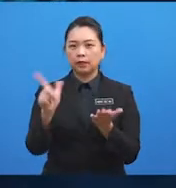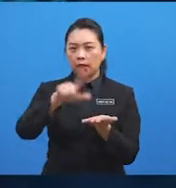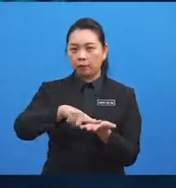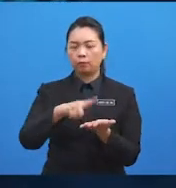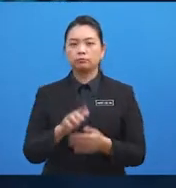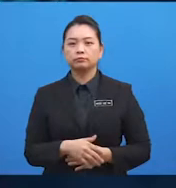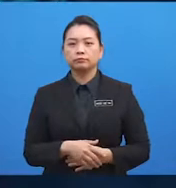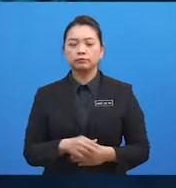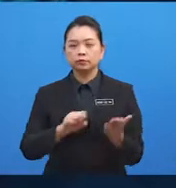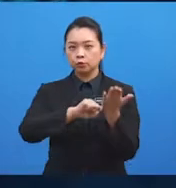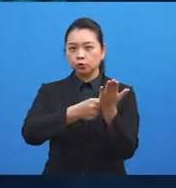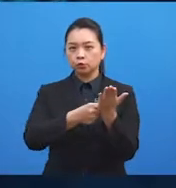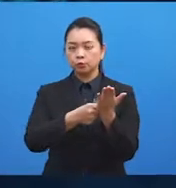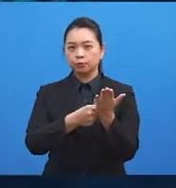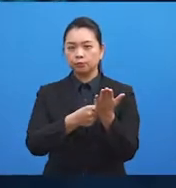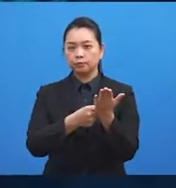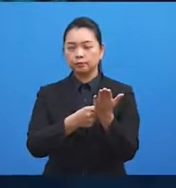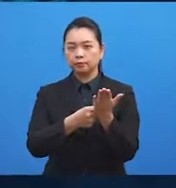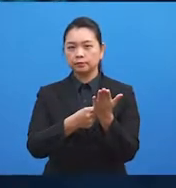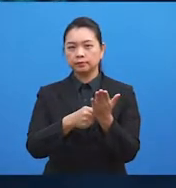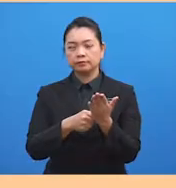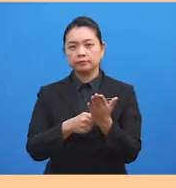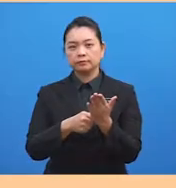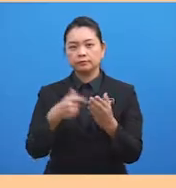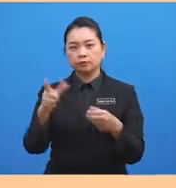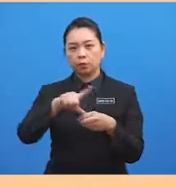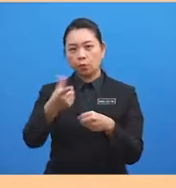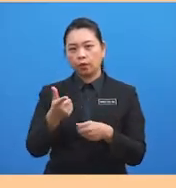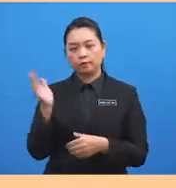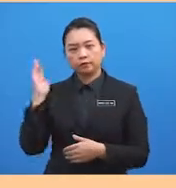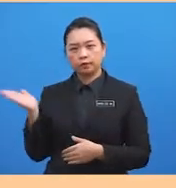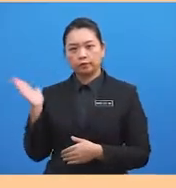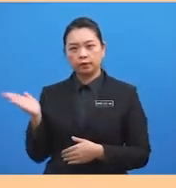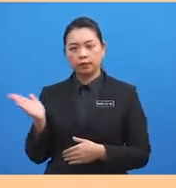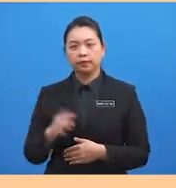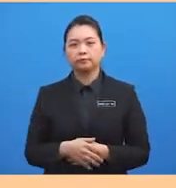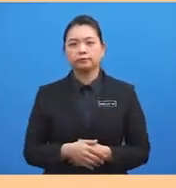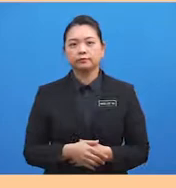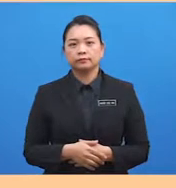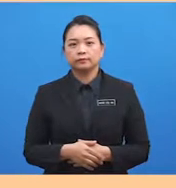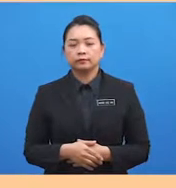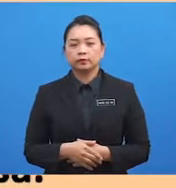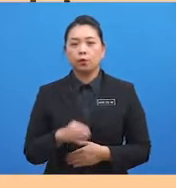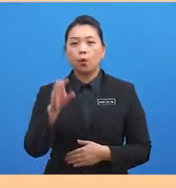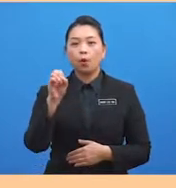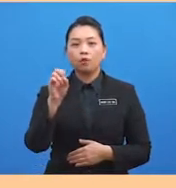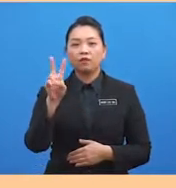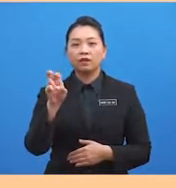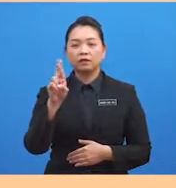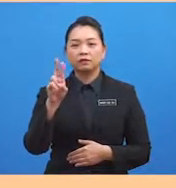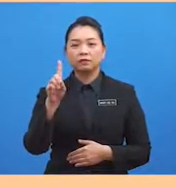Sumber pembiayaan luar seterusnya ialah overdraft. Overdraft